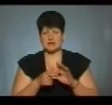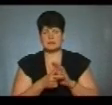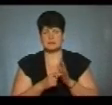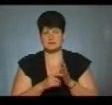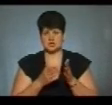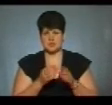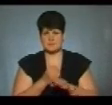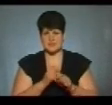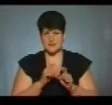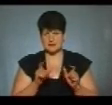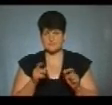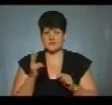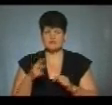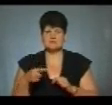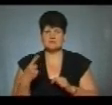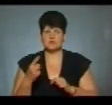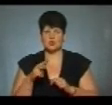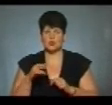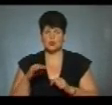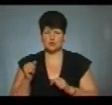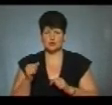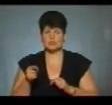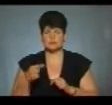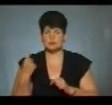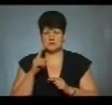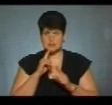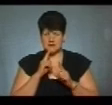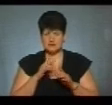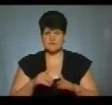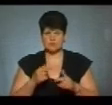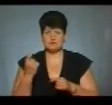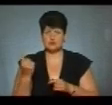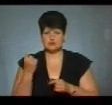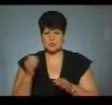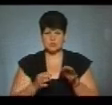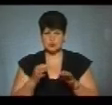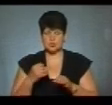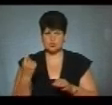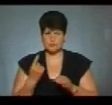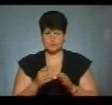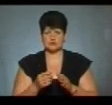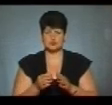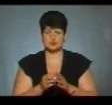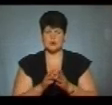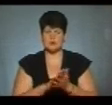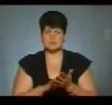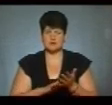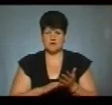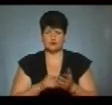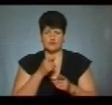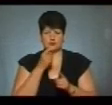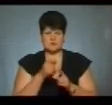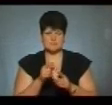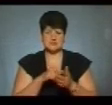приміщення аптеки. 21 лютого Тернопільська облрада звернулася до господарського суду області з позовом до відповідачів, міської